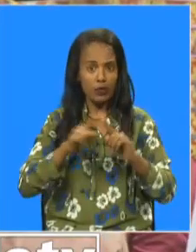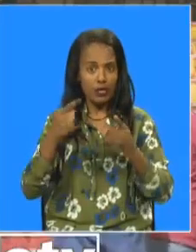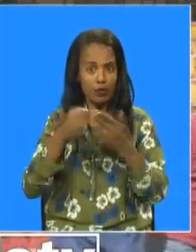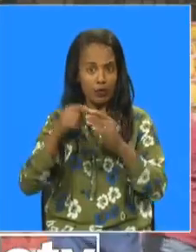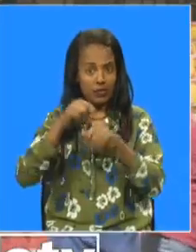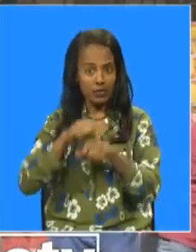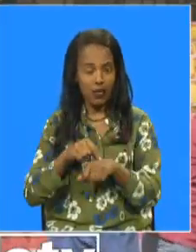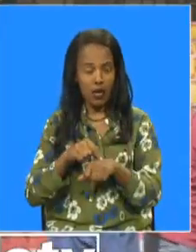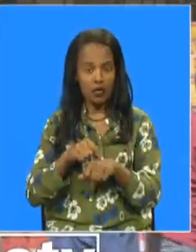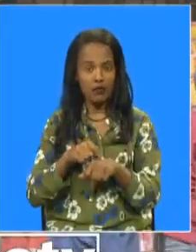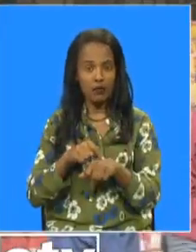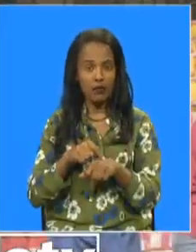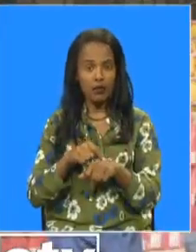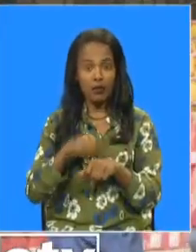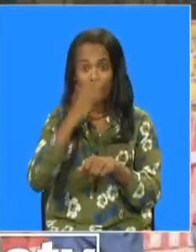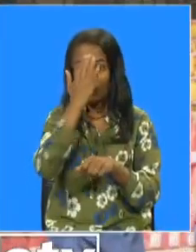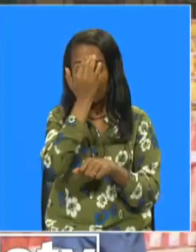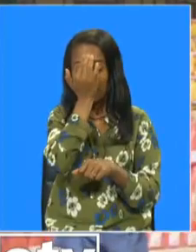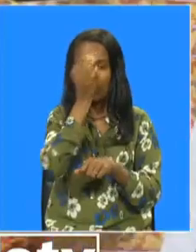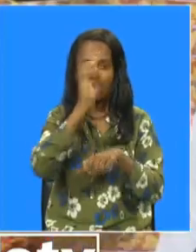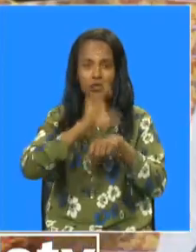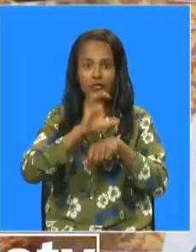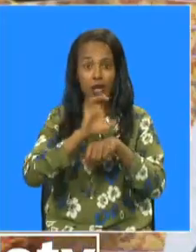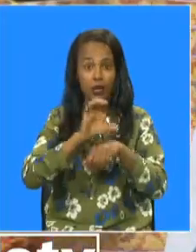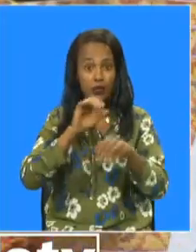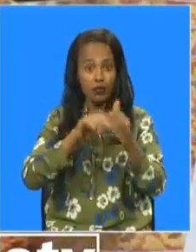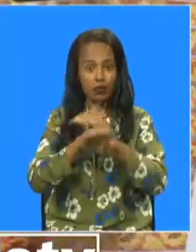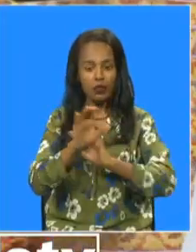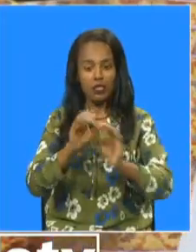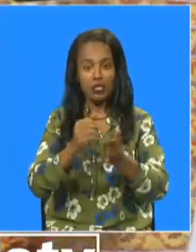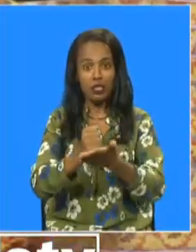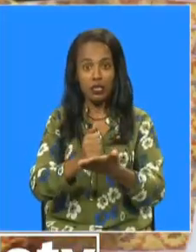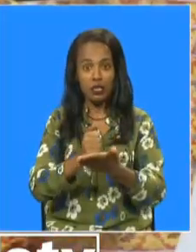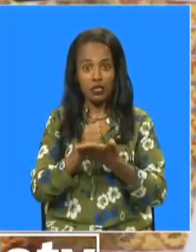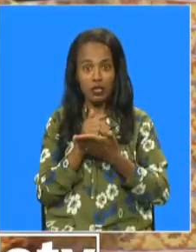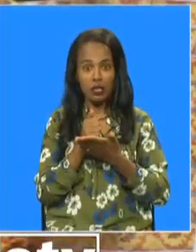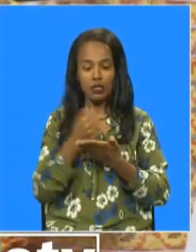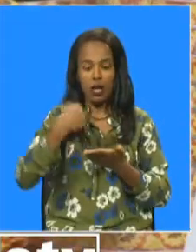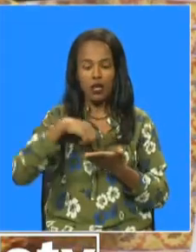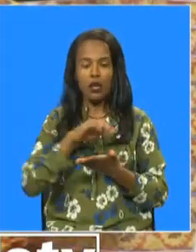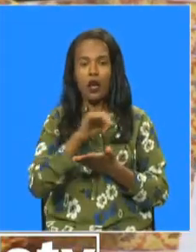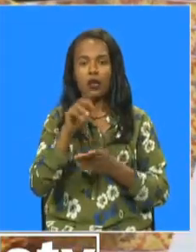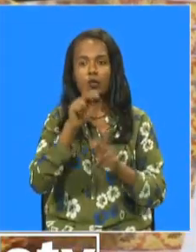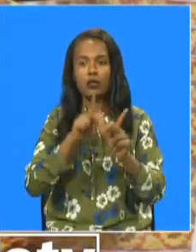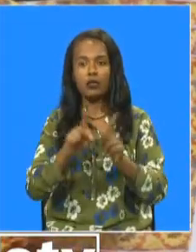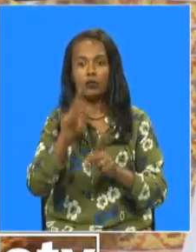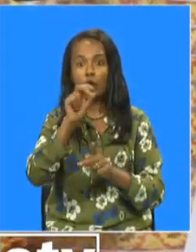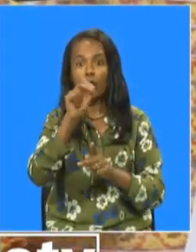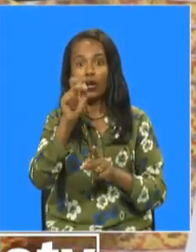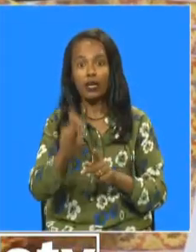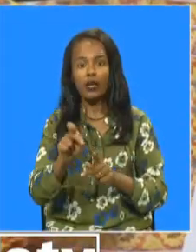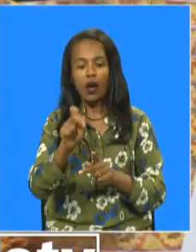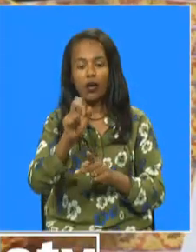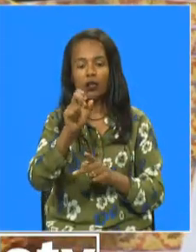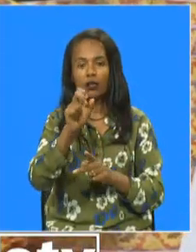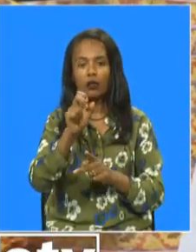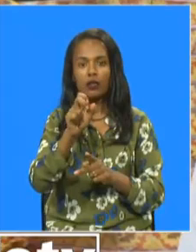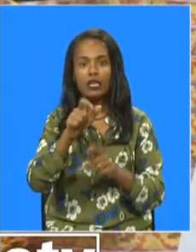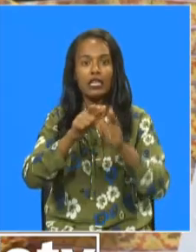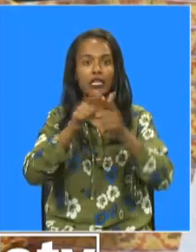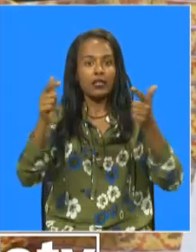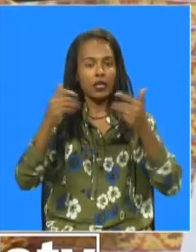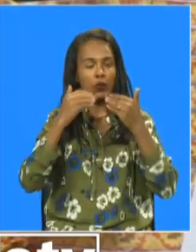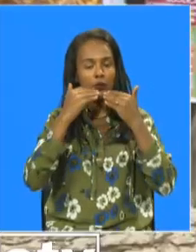ሰዓት ደግሞ በኦርቶዶክስ ተዋህዶ ቤተክርስቲያን ያደረገልን እገዛ እኛ እንደ ህዝብ እንደ ወረዳ ሕንጣሎ